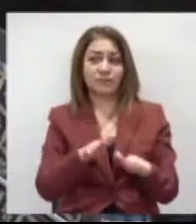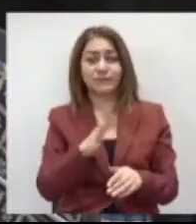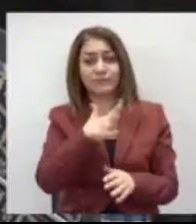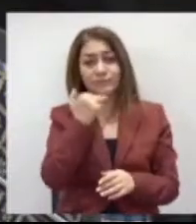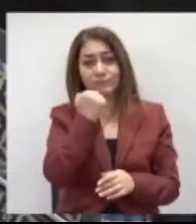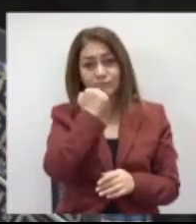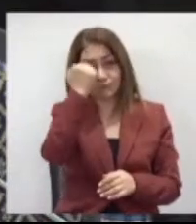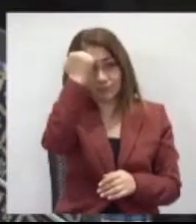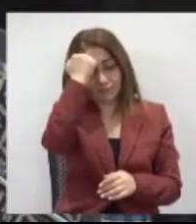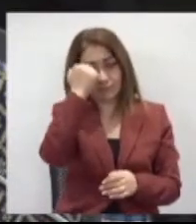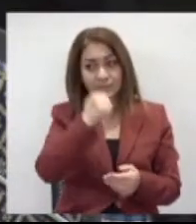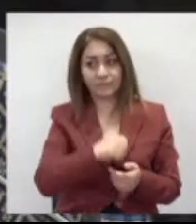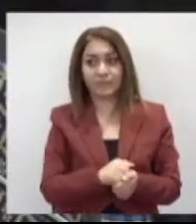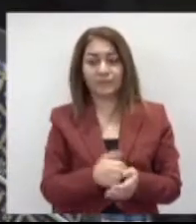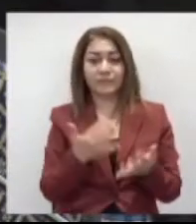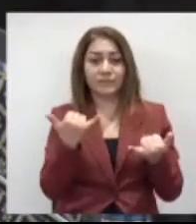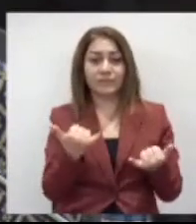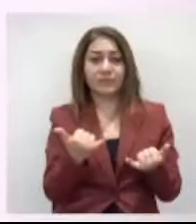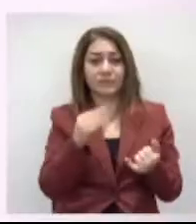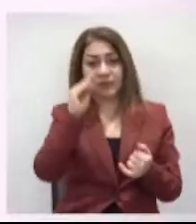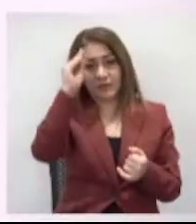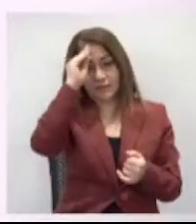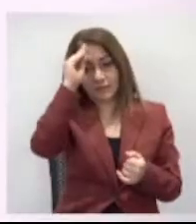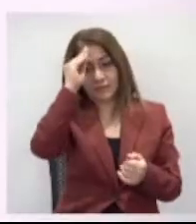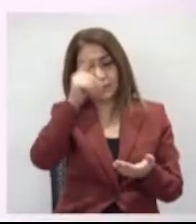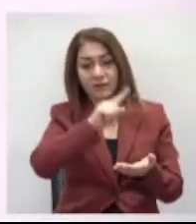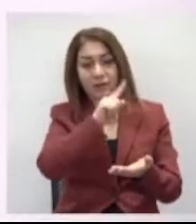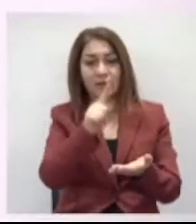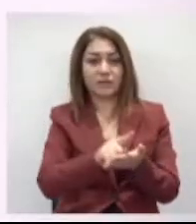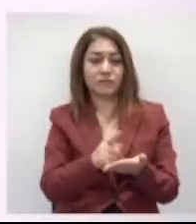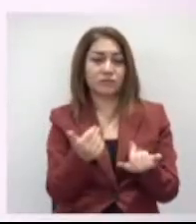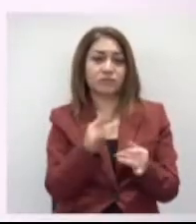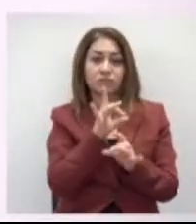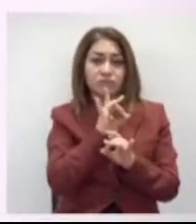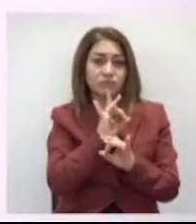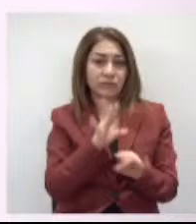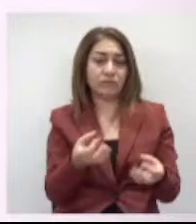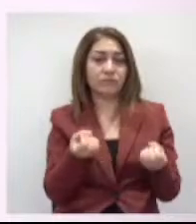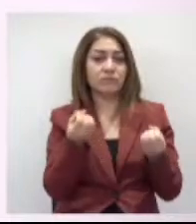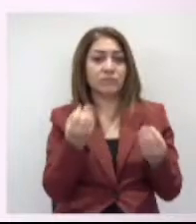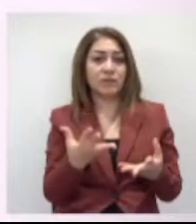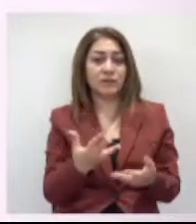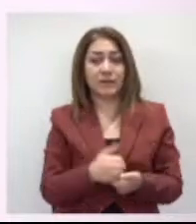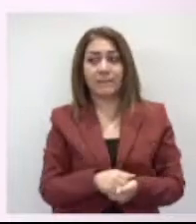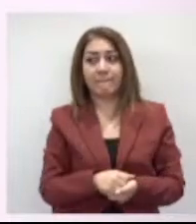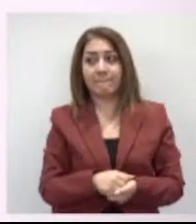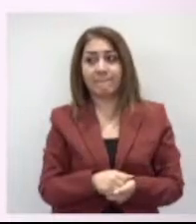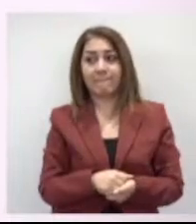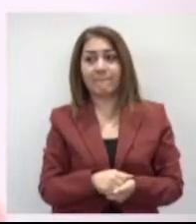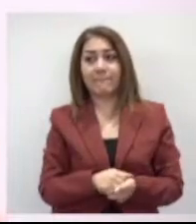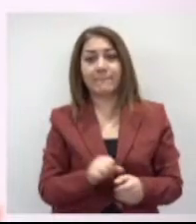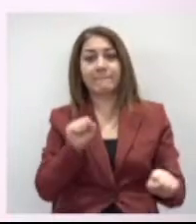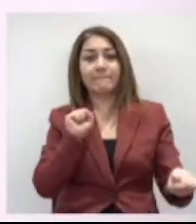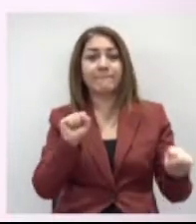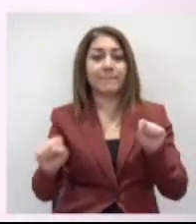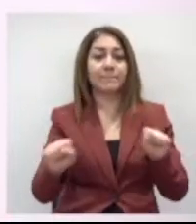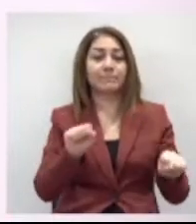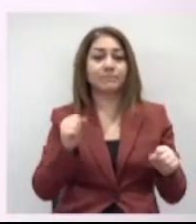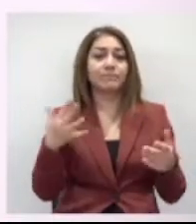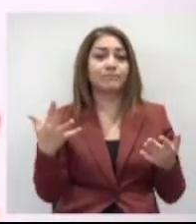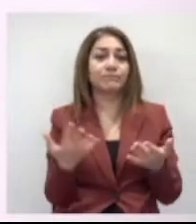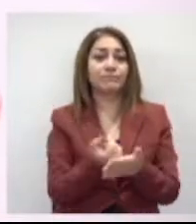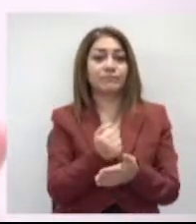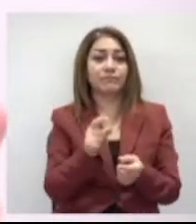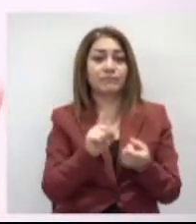լավ, շնորհակալ եմ Տիկին Մանասյան, հիմա որևէ բովանդակային հարց չեմ բարձրացնում, ընդամենը վարման հետ կապված, արդյունքի հասնելու